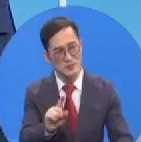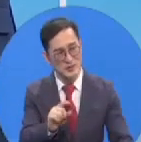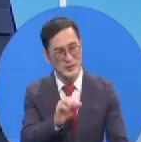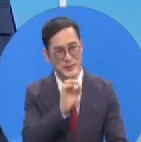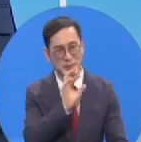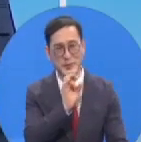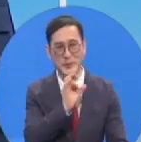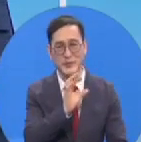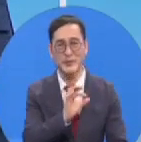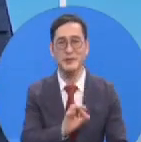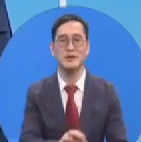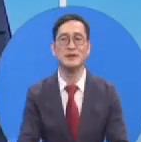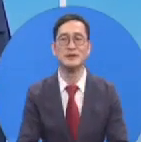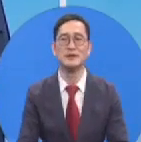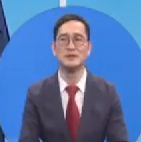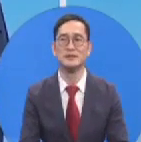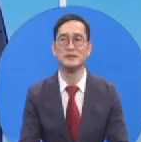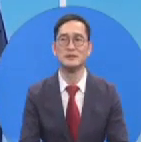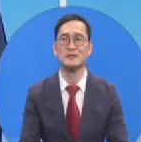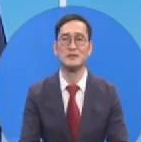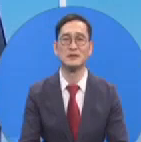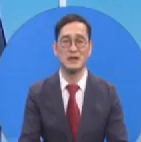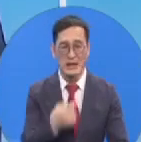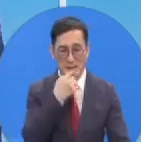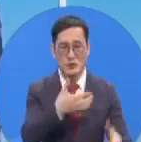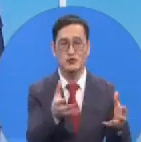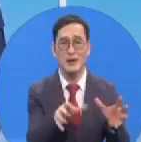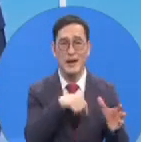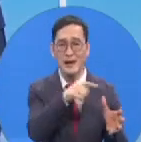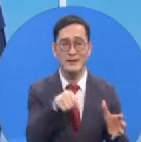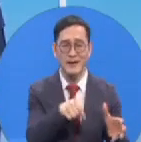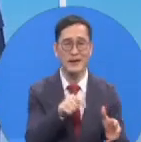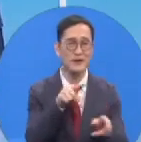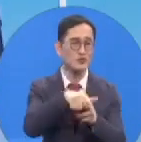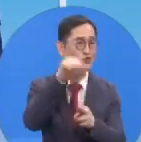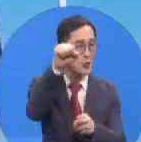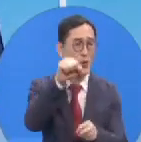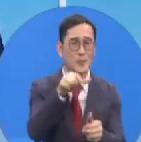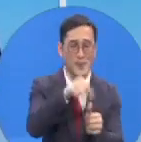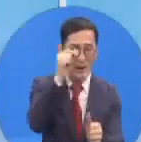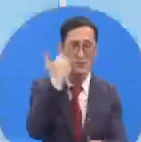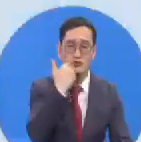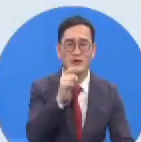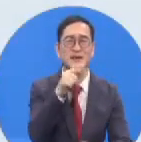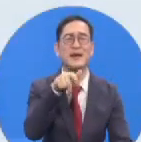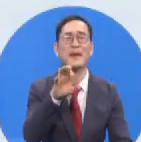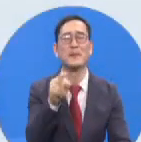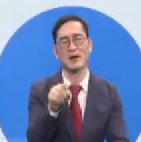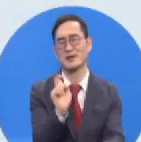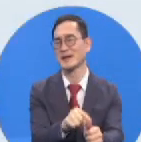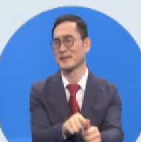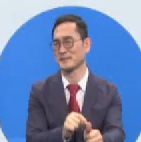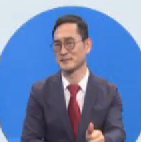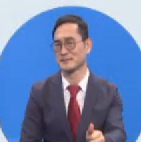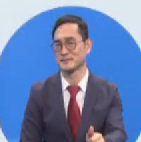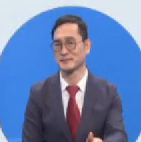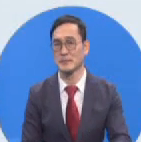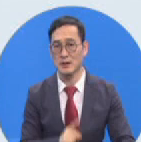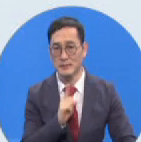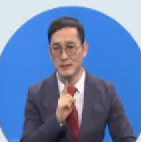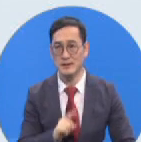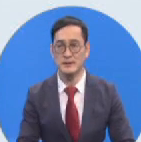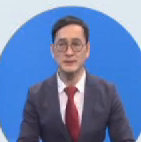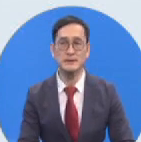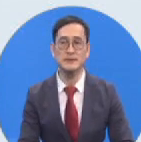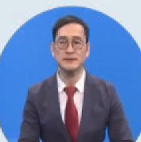교수의 말을 정리하면 어차피 민주당 대선 후보는 이재명 지사다라는 말이 되는 것 같은데 맞습니까, 김태훈 변호사님? 뭐